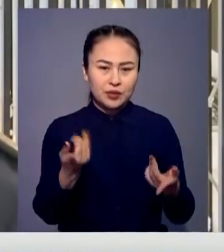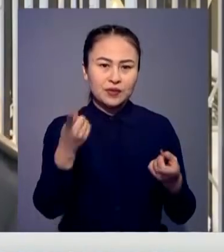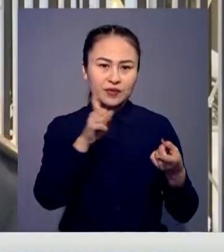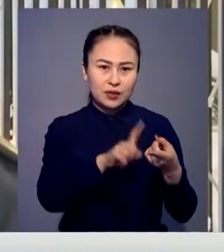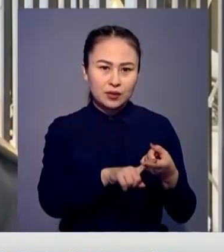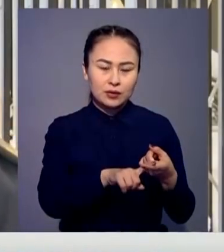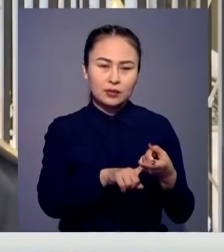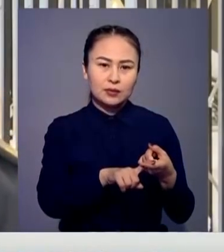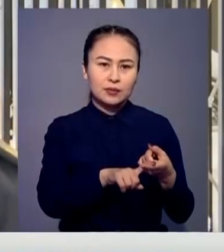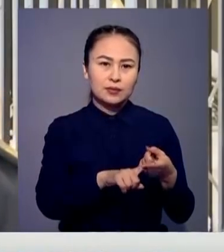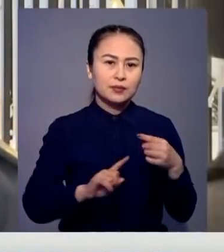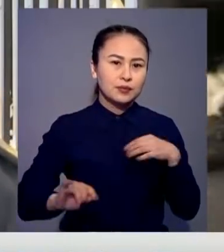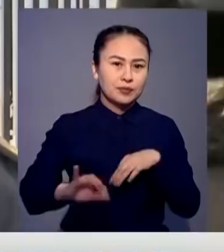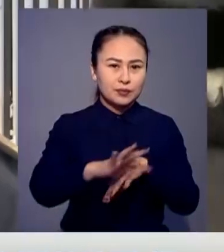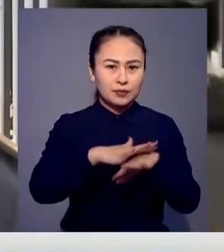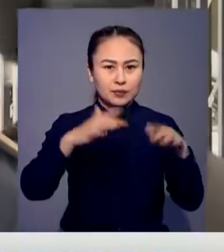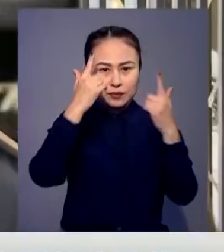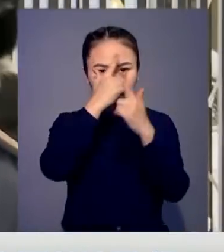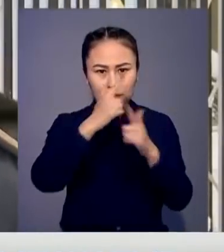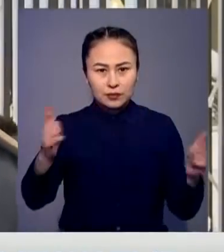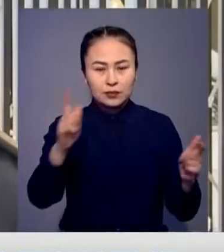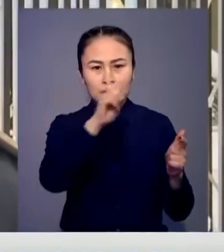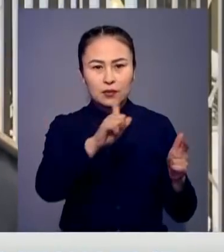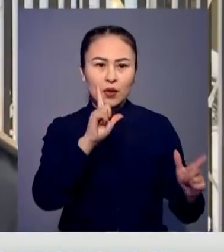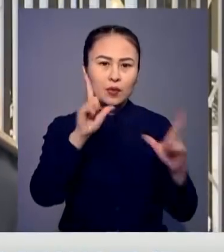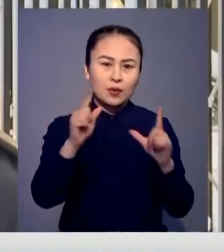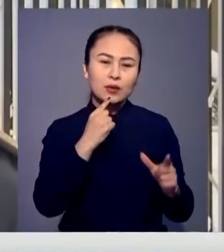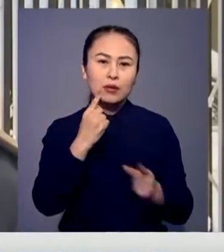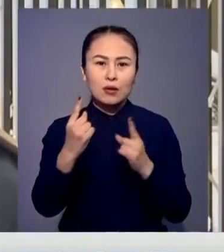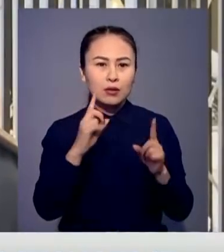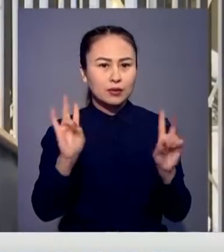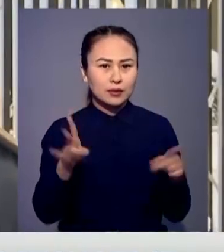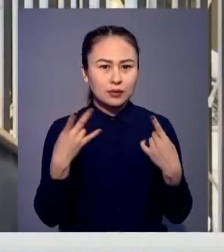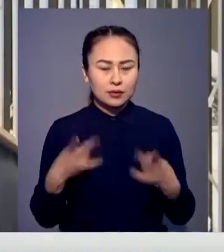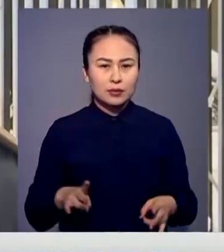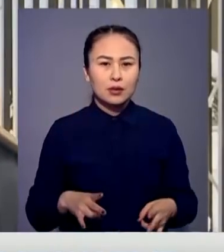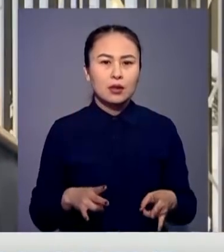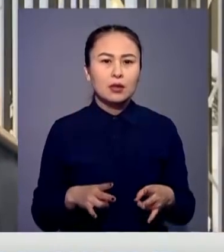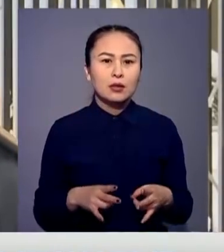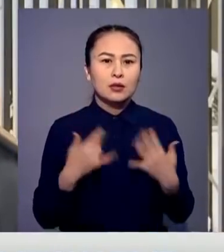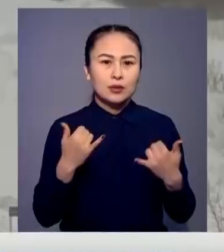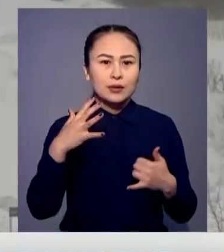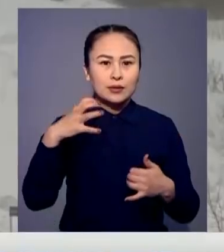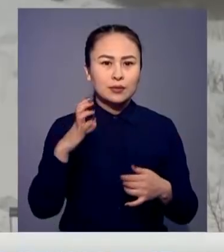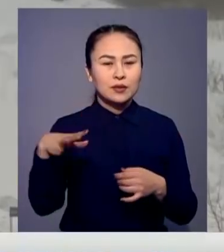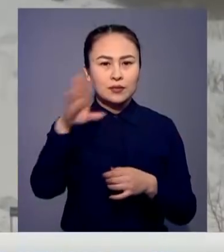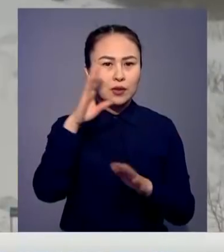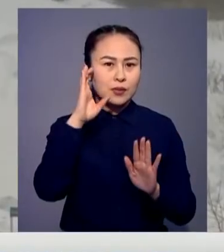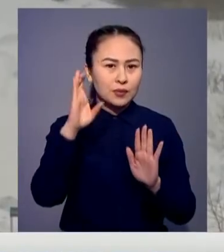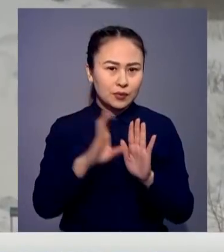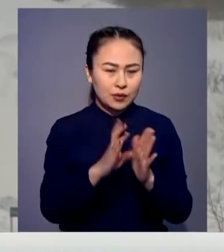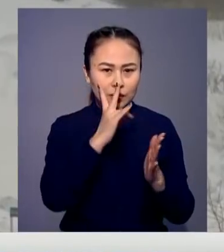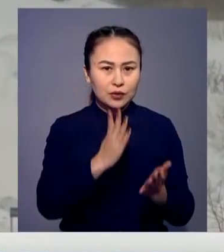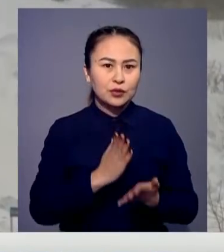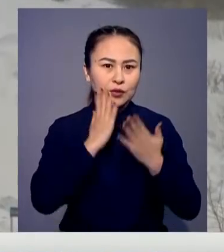байланысты халыққа айтарымыз, жаңа алыс жолға шықпай, біздің жіберген СМС хабарламаларды оқып, соған